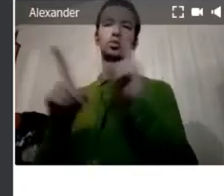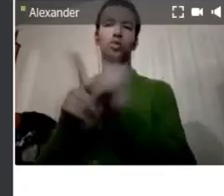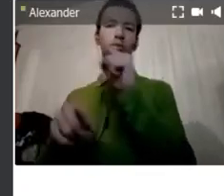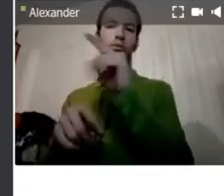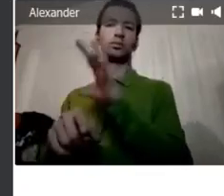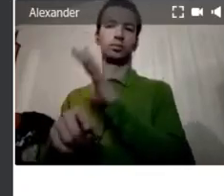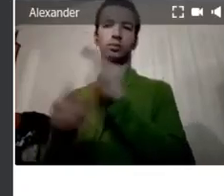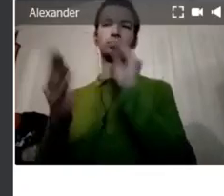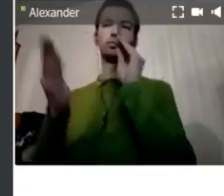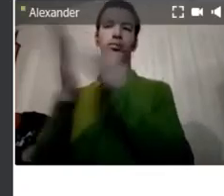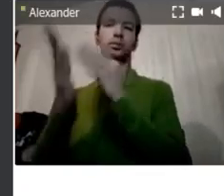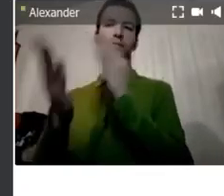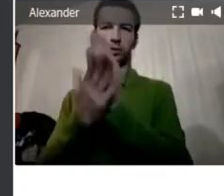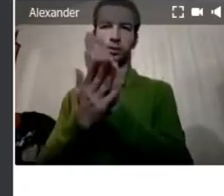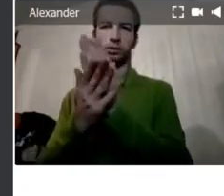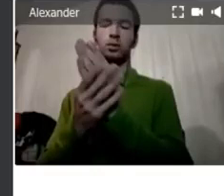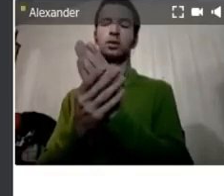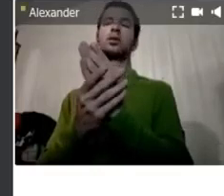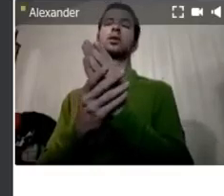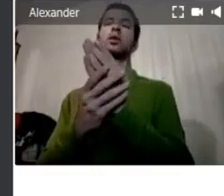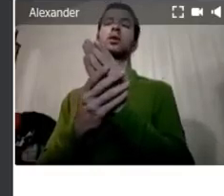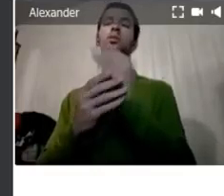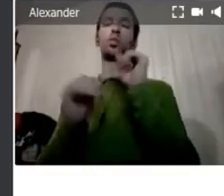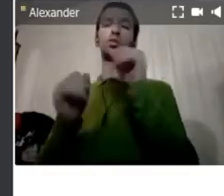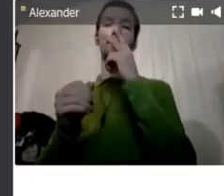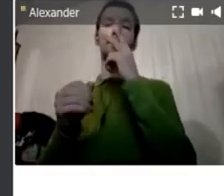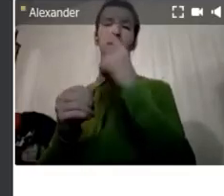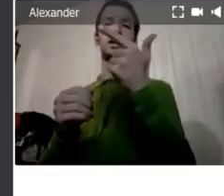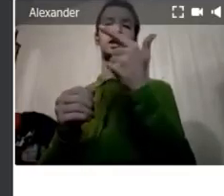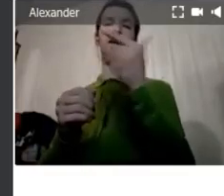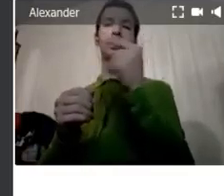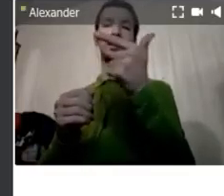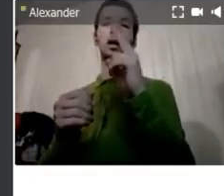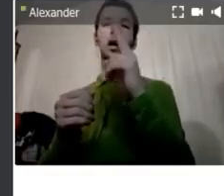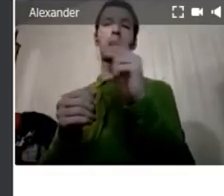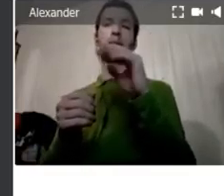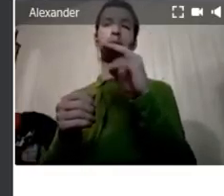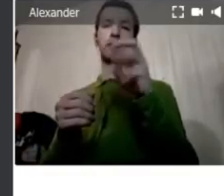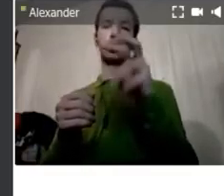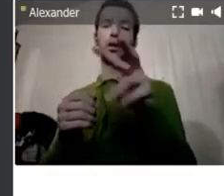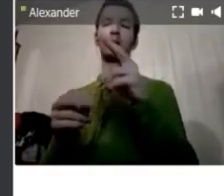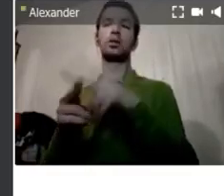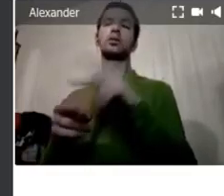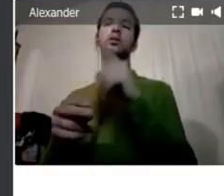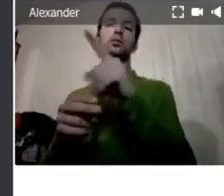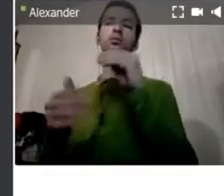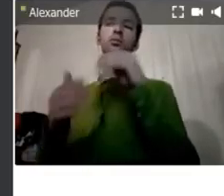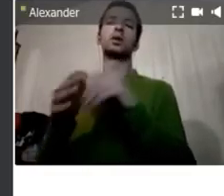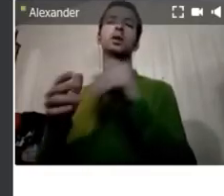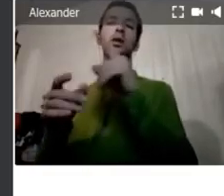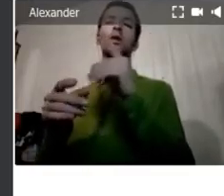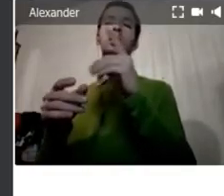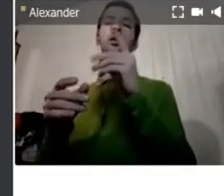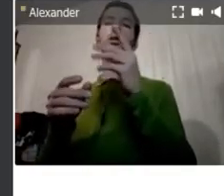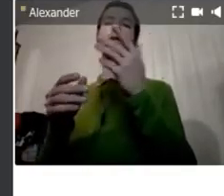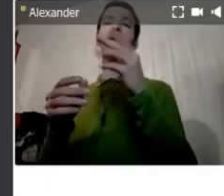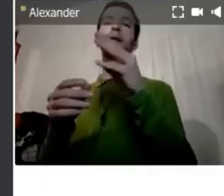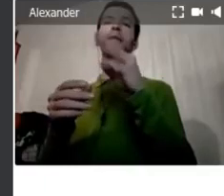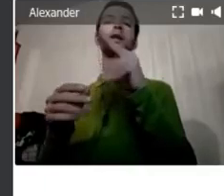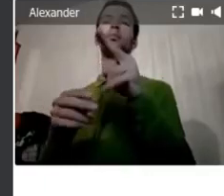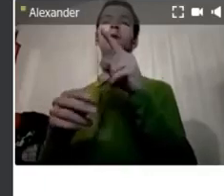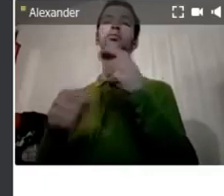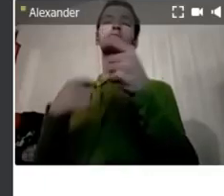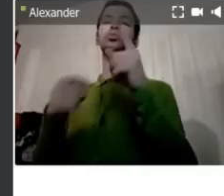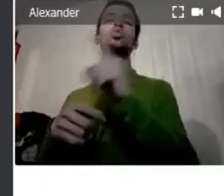стоимость чистых активов 850 миллионов евро. То есть вы должны понимать, что